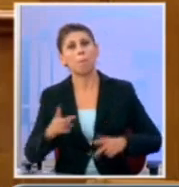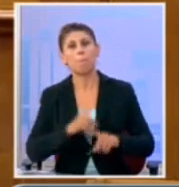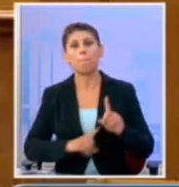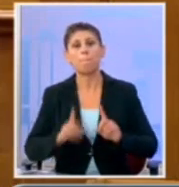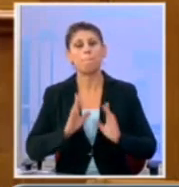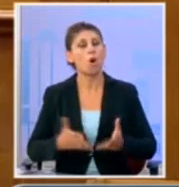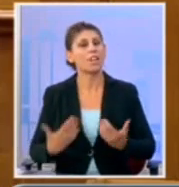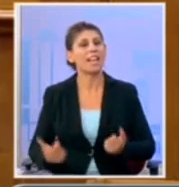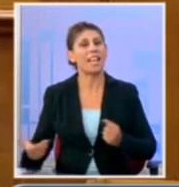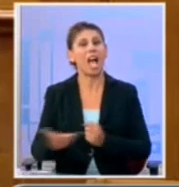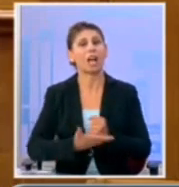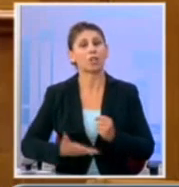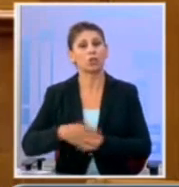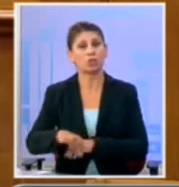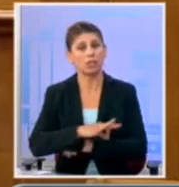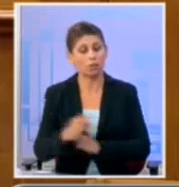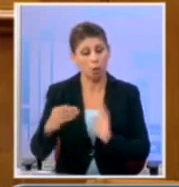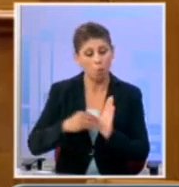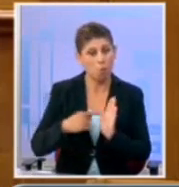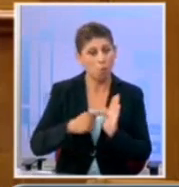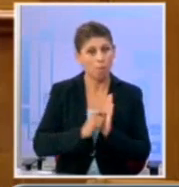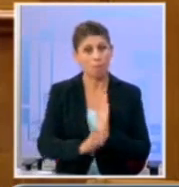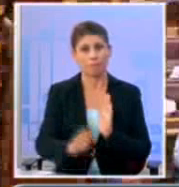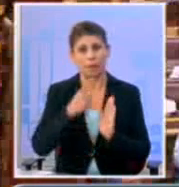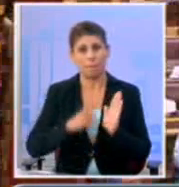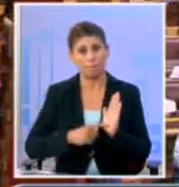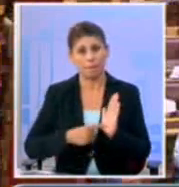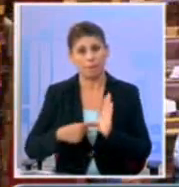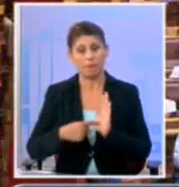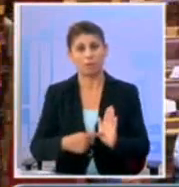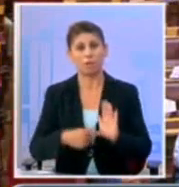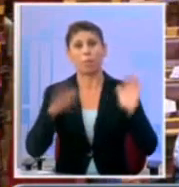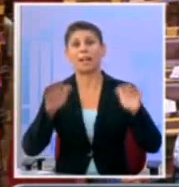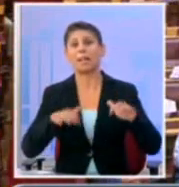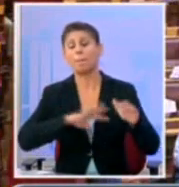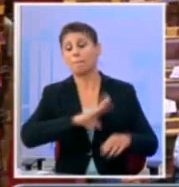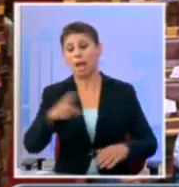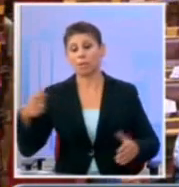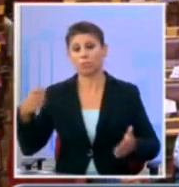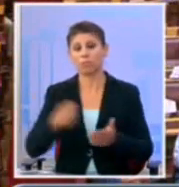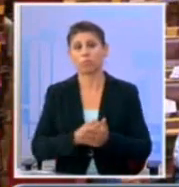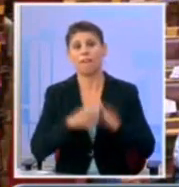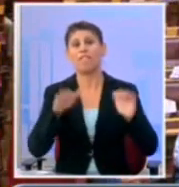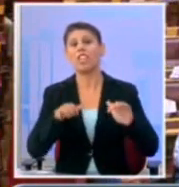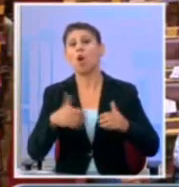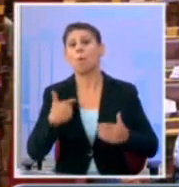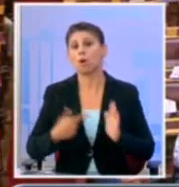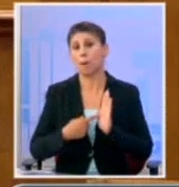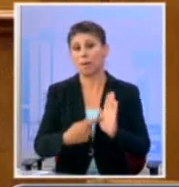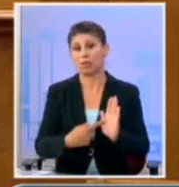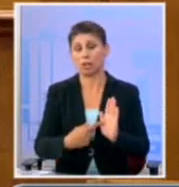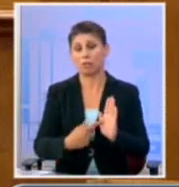αγροτικό σχέδιο που λέει μέσα ότι πρέπει να το παρουσιάσουμε με το φθινόπωρο, για ποιος θα μπορεί